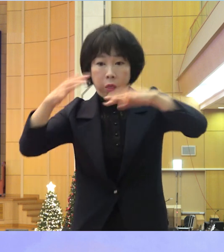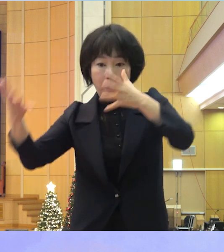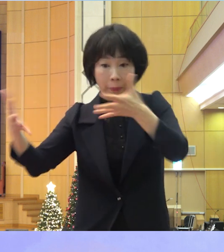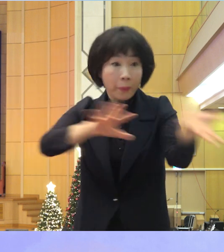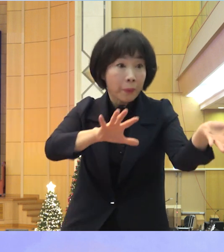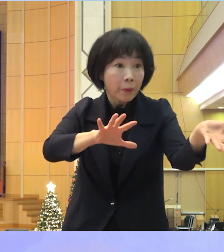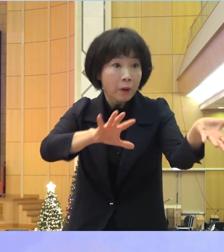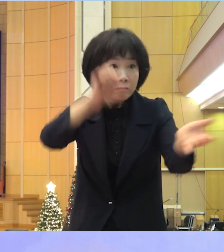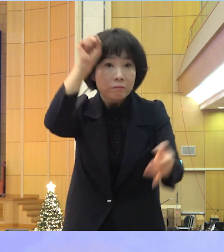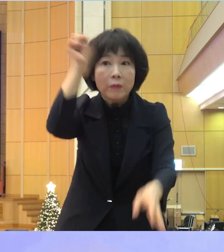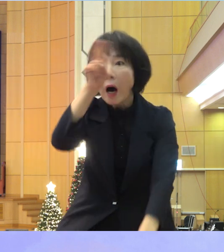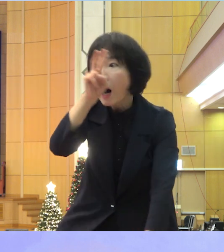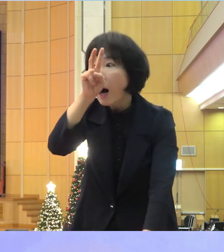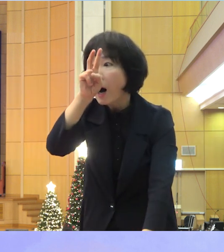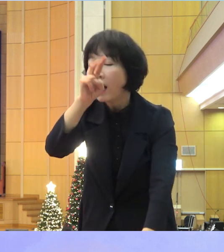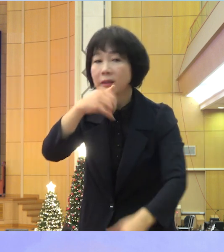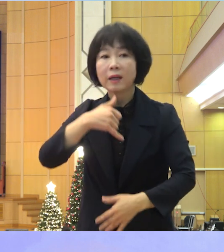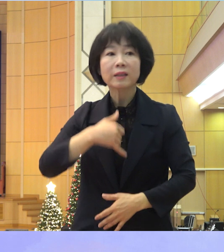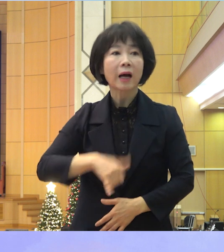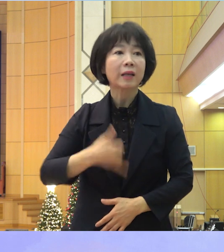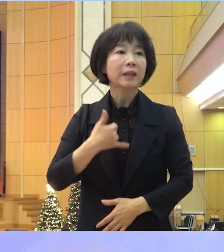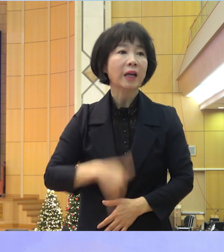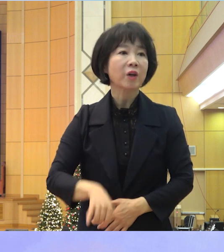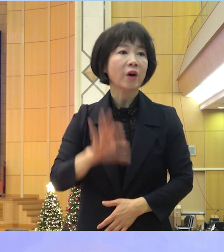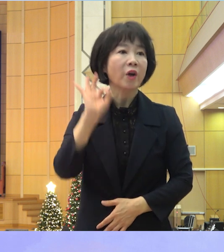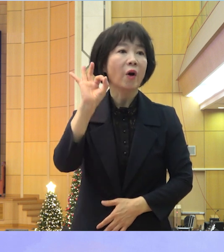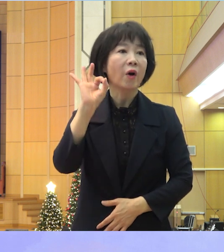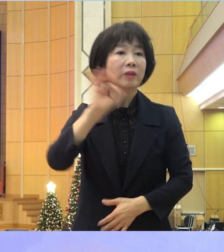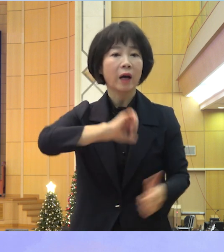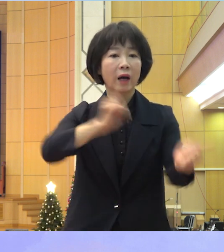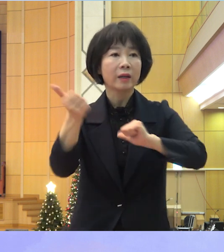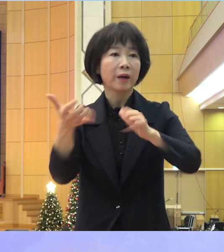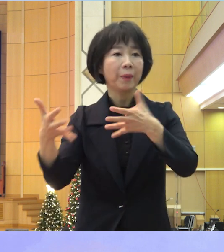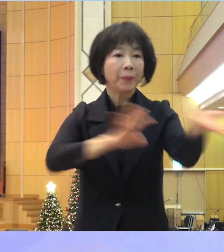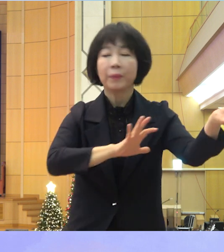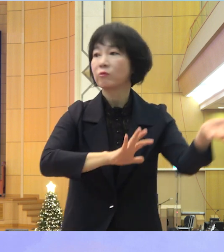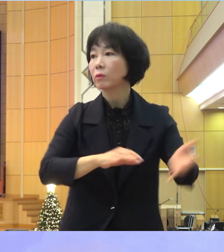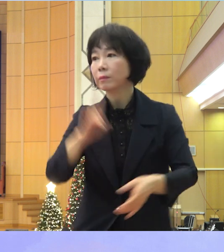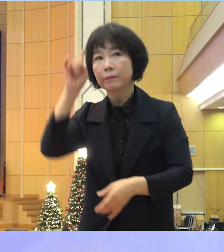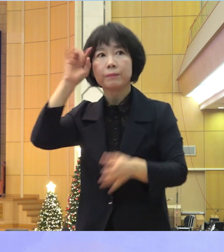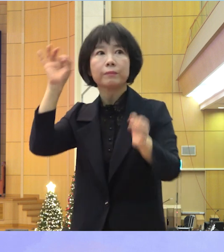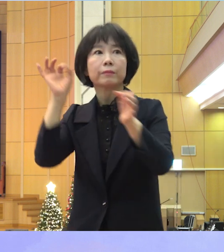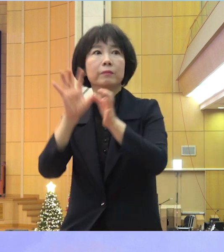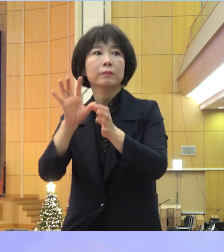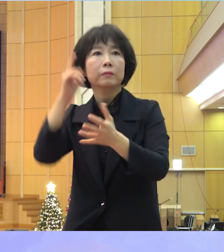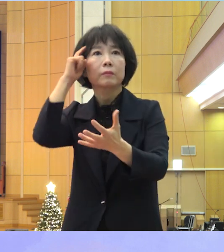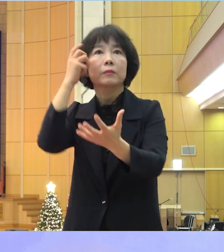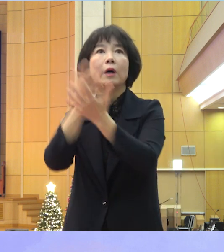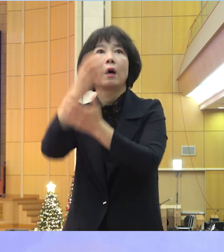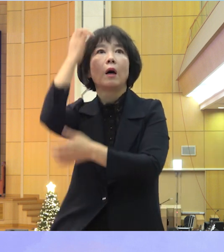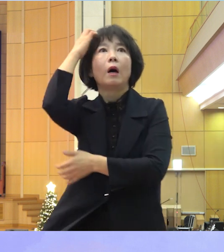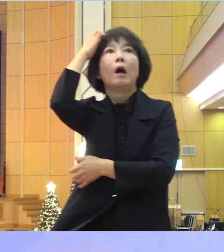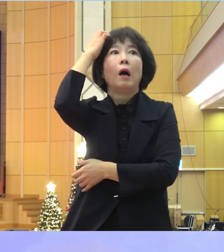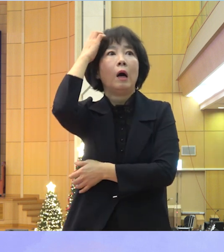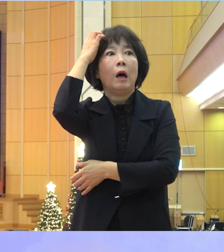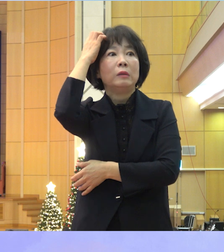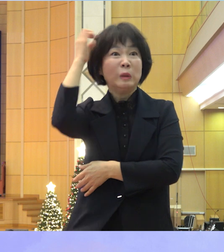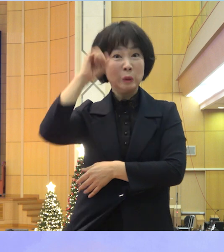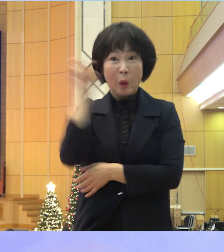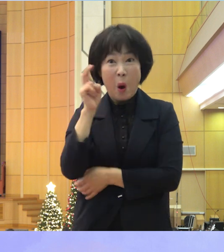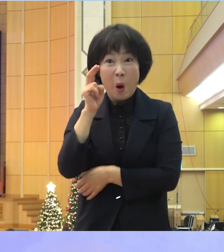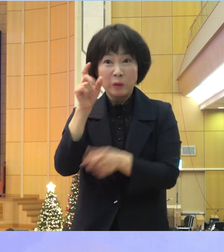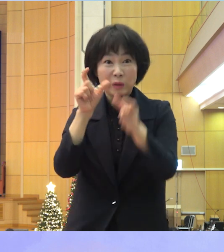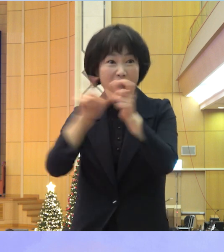바람에 10남매가 하루아침에 집에 깔려 죽어버렸습니다. 조금 있다 보니까 욥의 집에